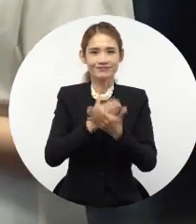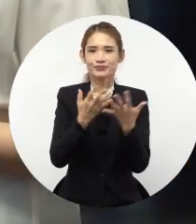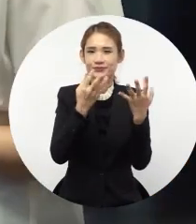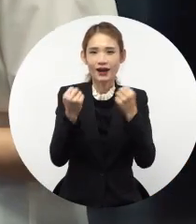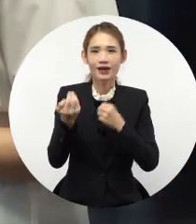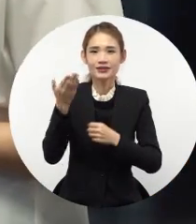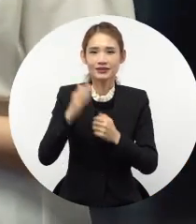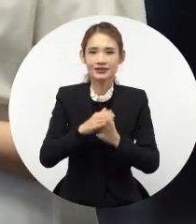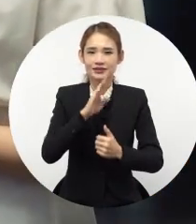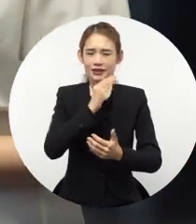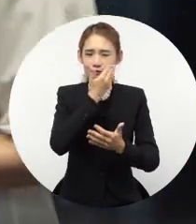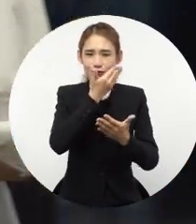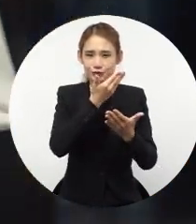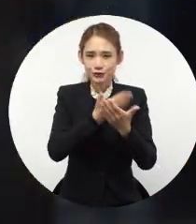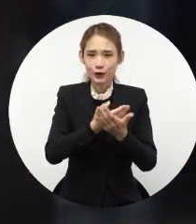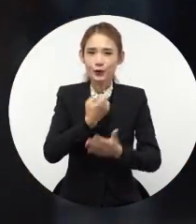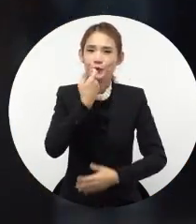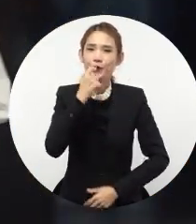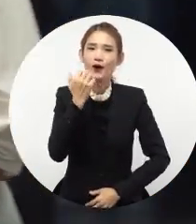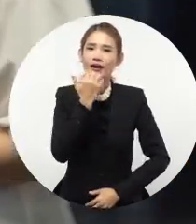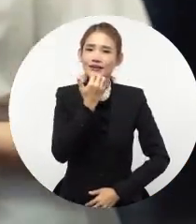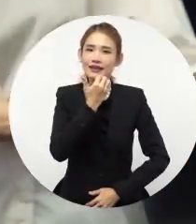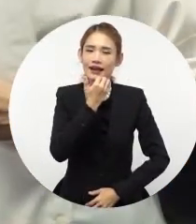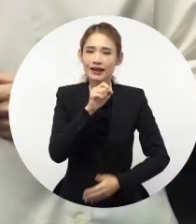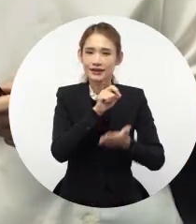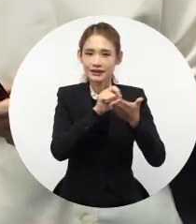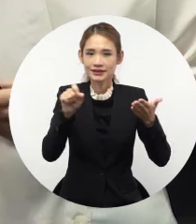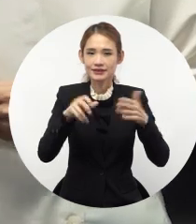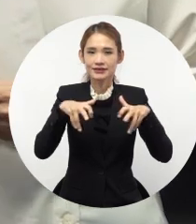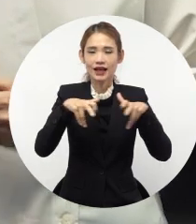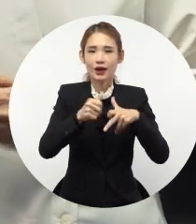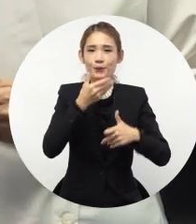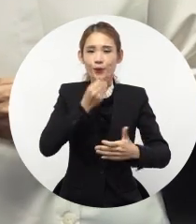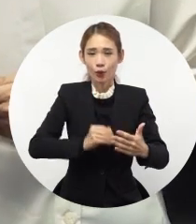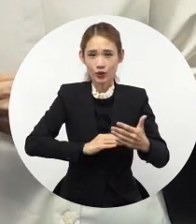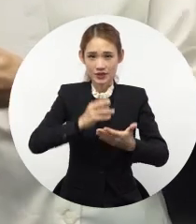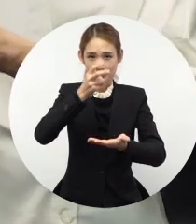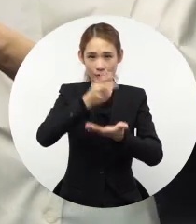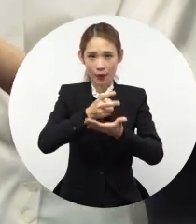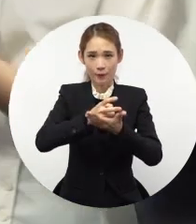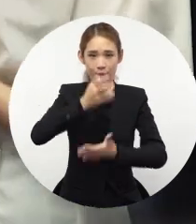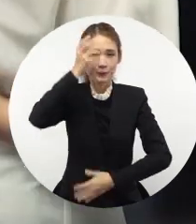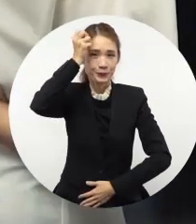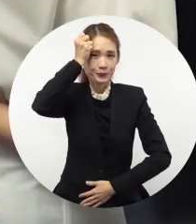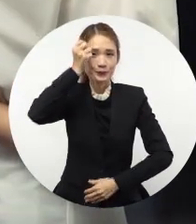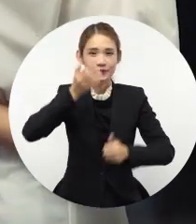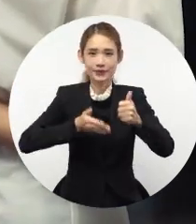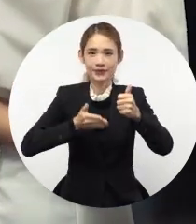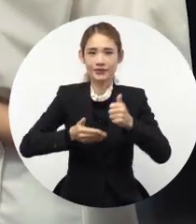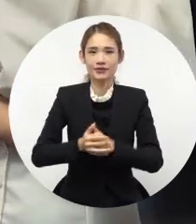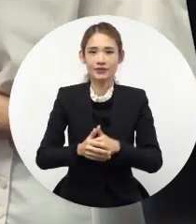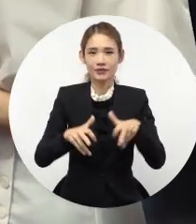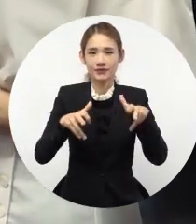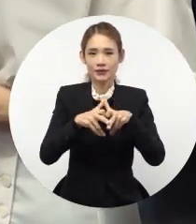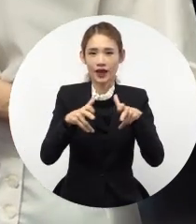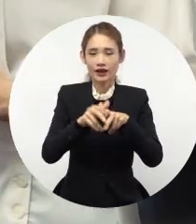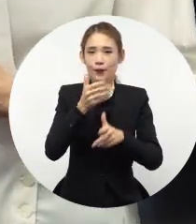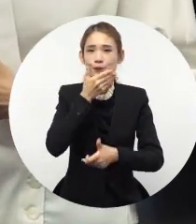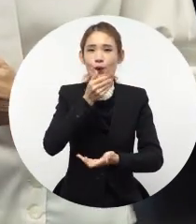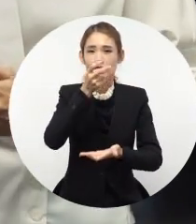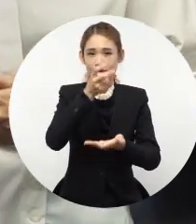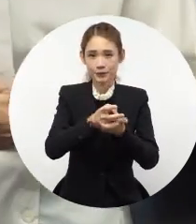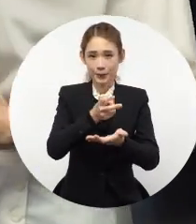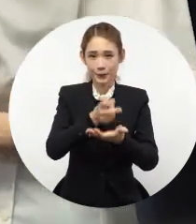마십시오. 많지만 정말 중요한 거, 노란 글씨, 장애인 복지법을 기억해 주시면 좋을 것 같아요.